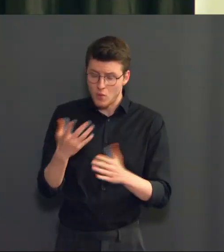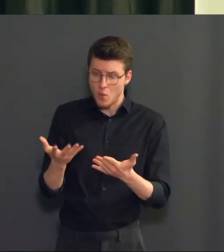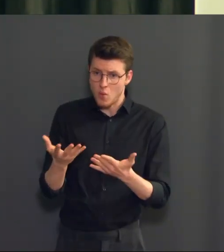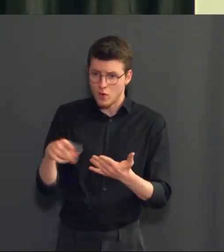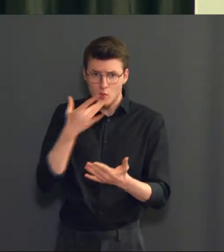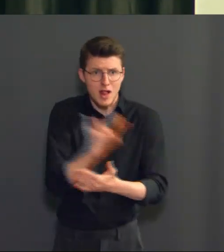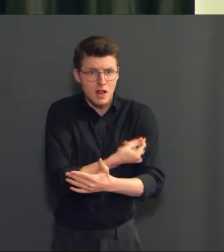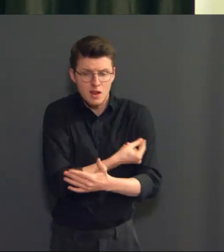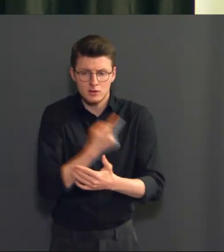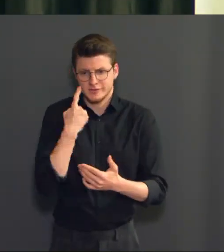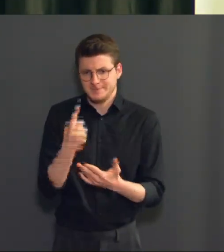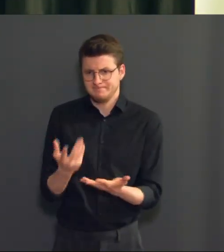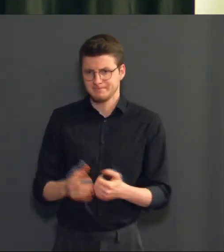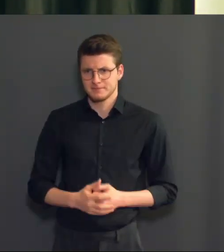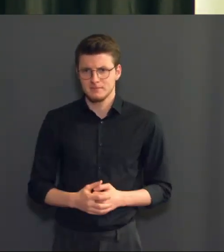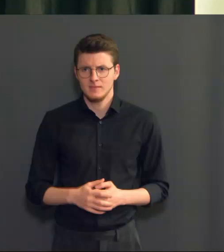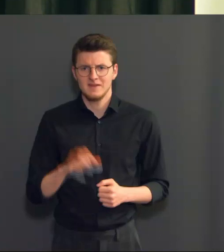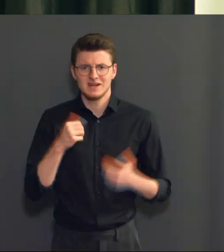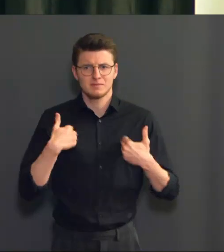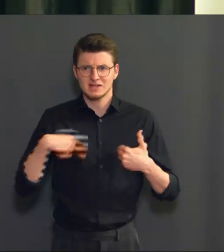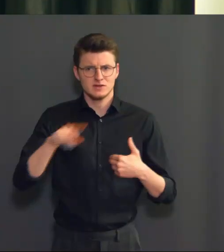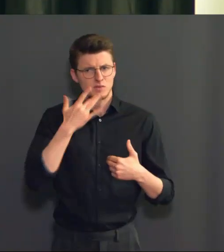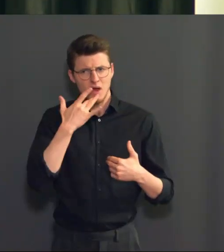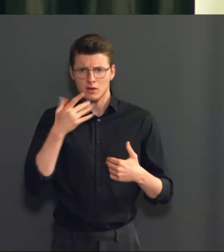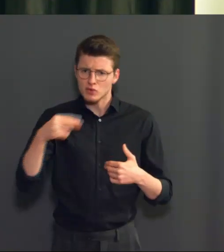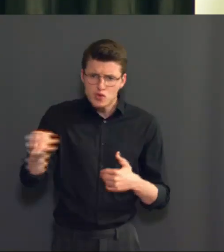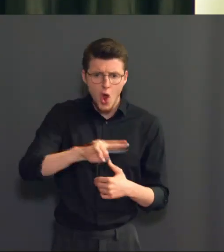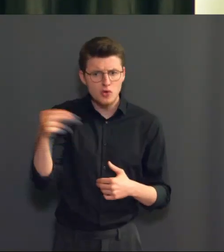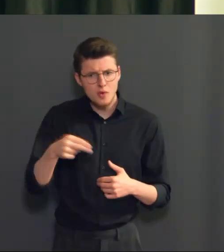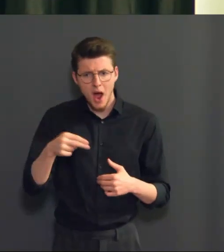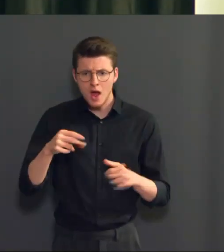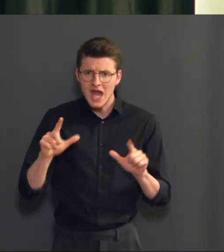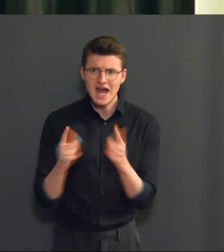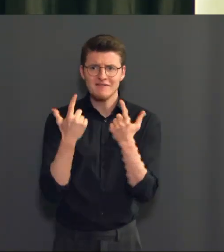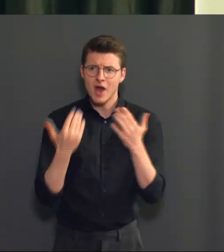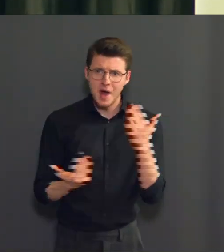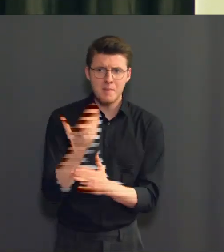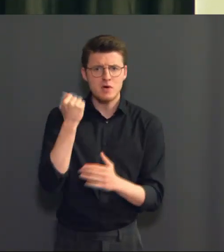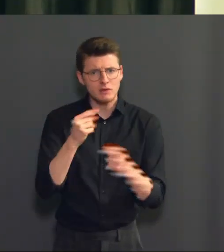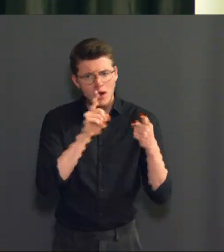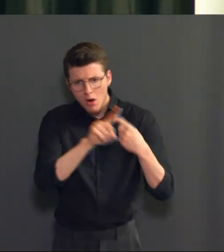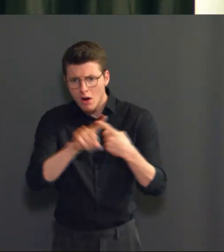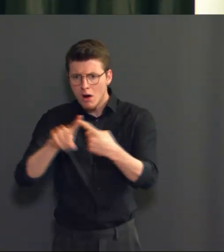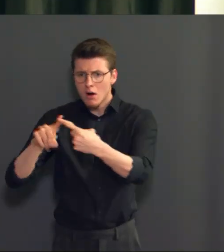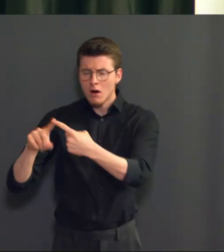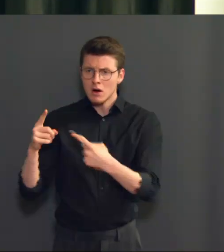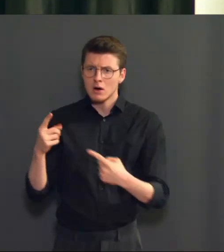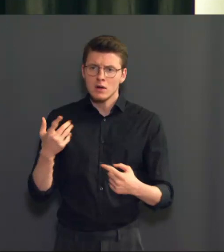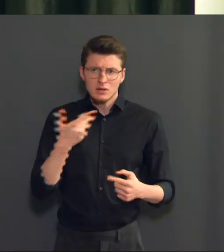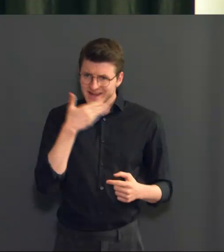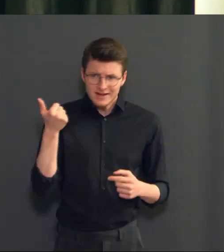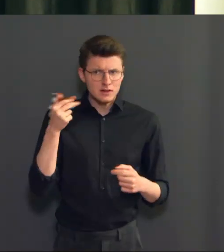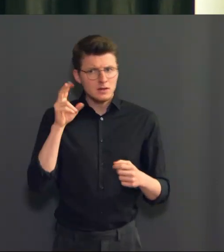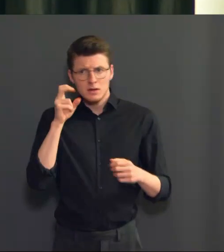Velen van ons willen terugkeren naar een normaal leven waar we elkaar opnieuw kunnen zien en begroeten zonder